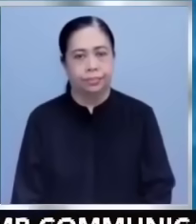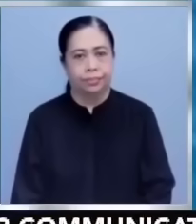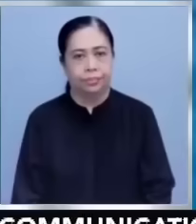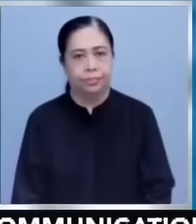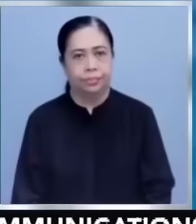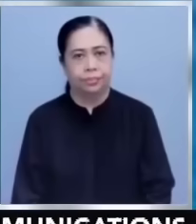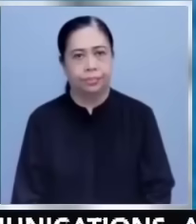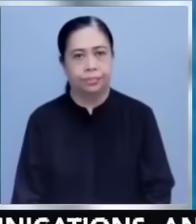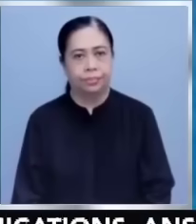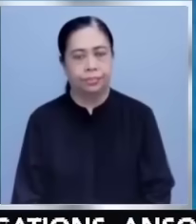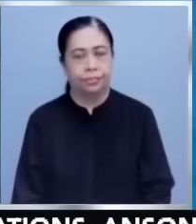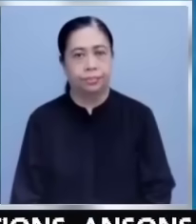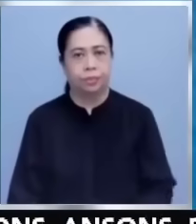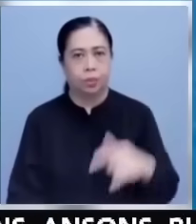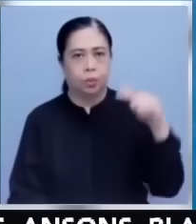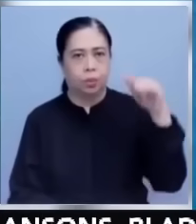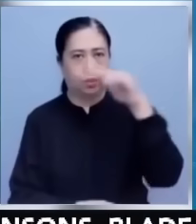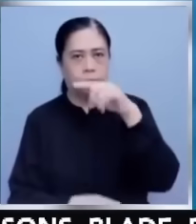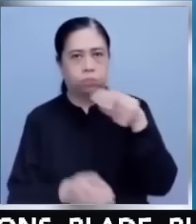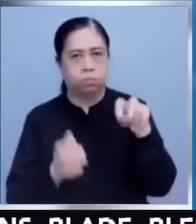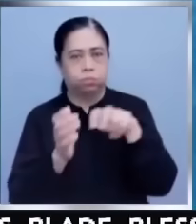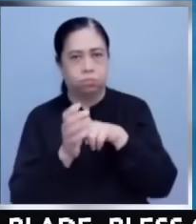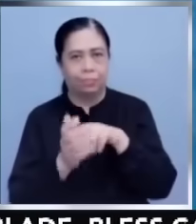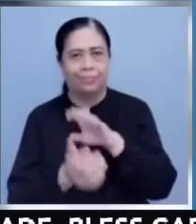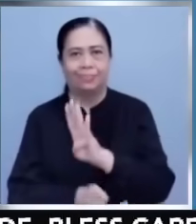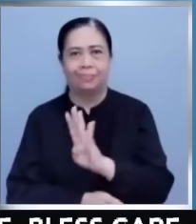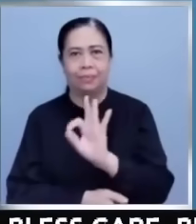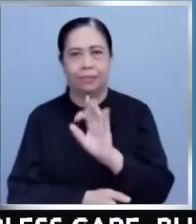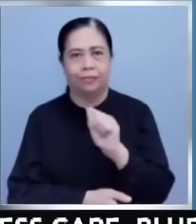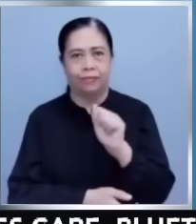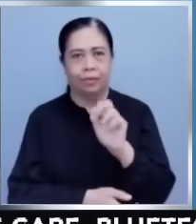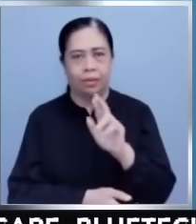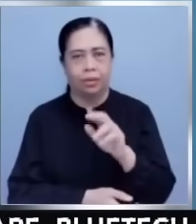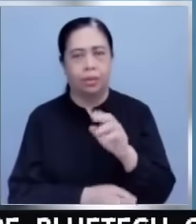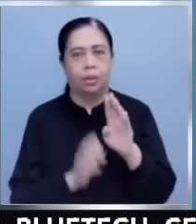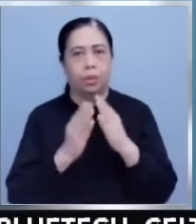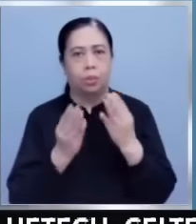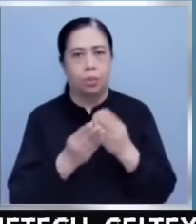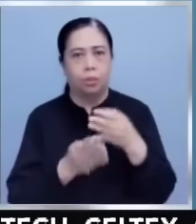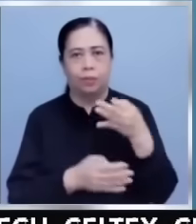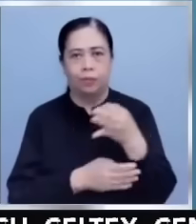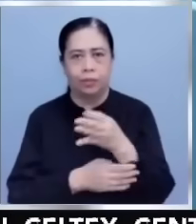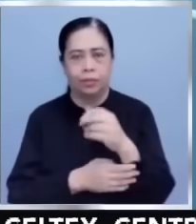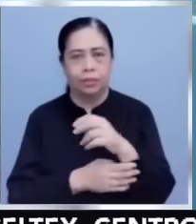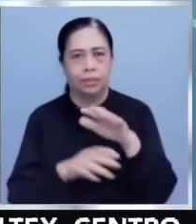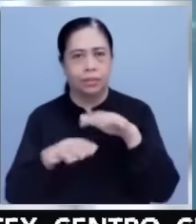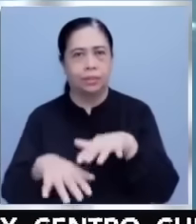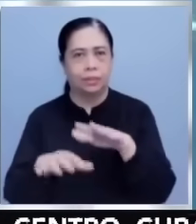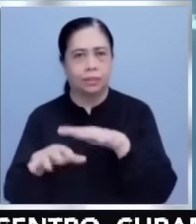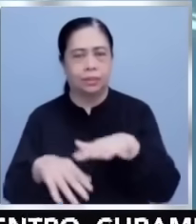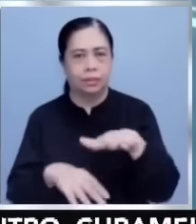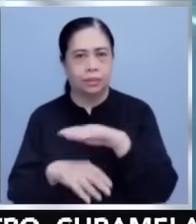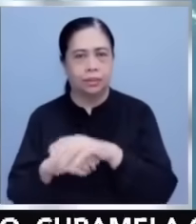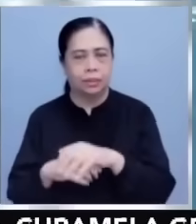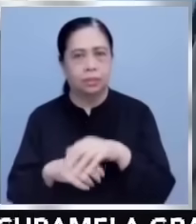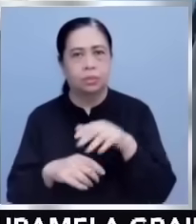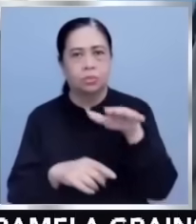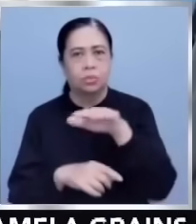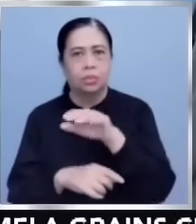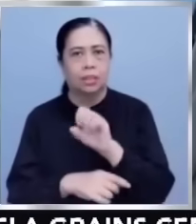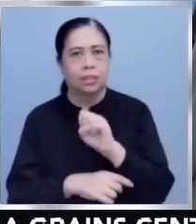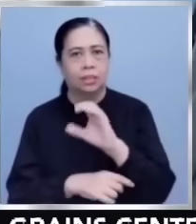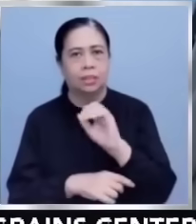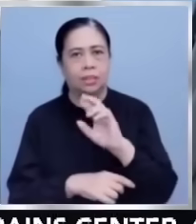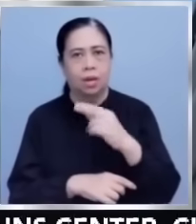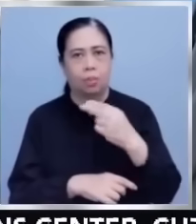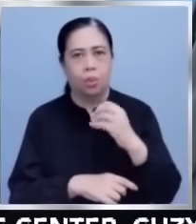Luna ng aeroplano ng Bureau of Fisheries and Aquatic Resources o B-FAR, lumipad kami patungo sa Bajo de Masinloc o Scarborough Shoal Huwebes ng umaga. Ito